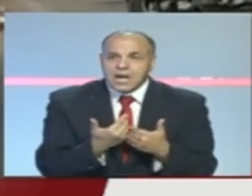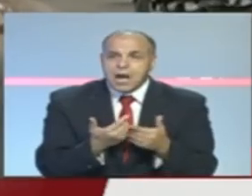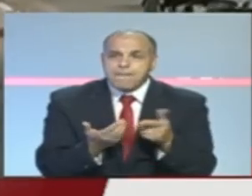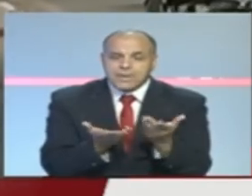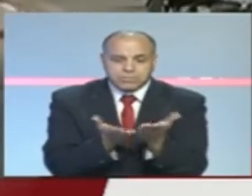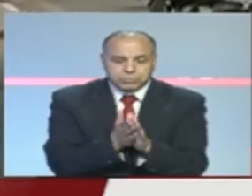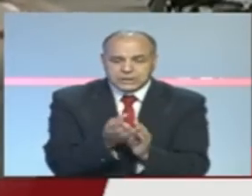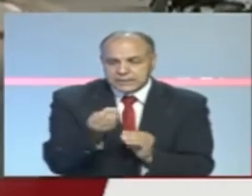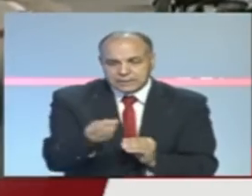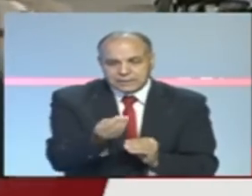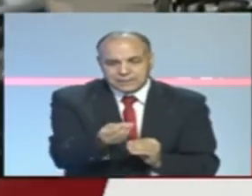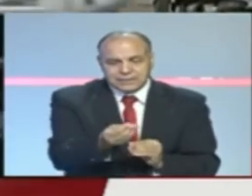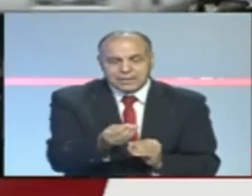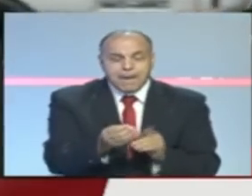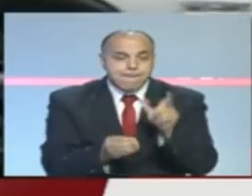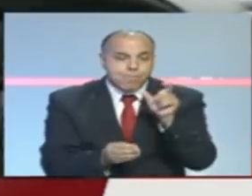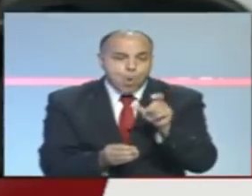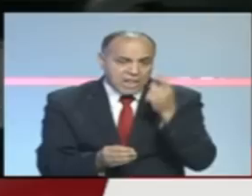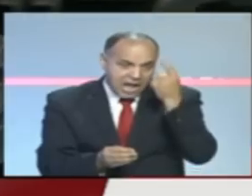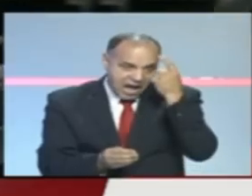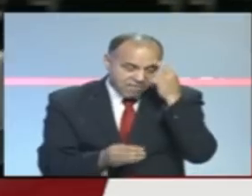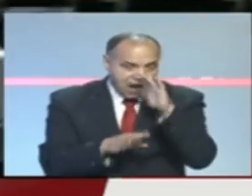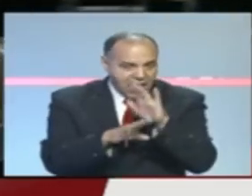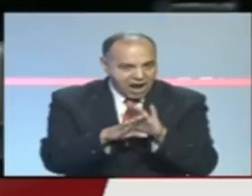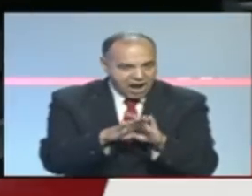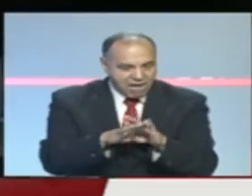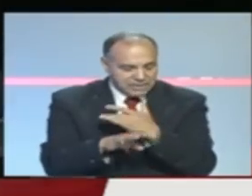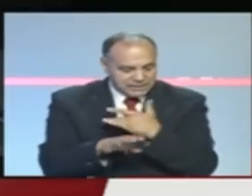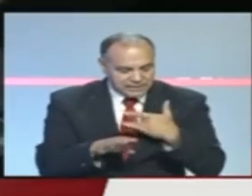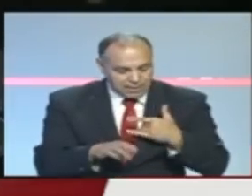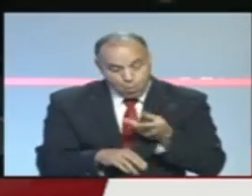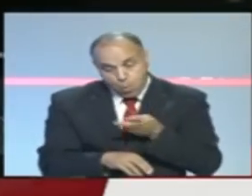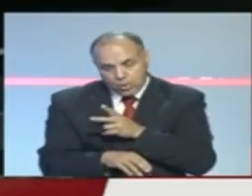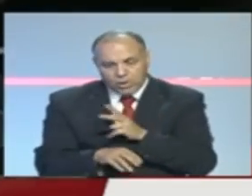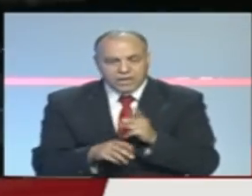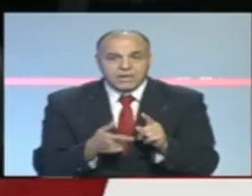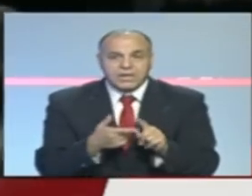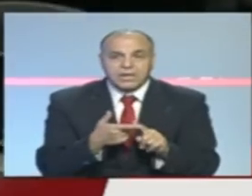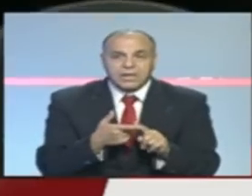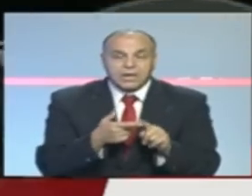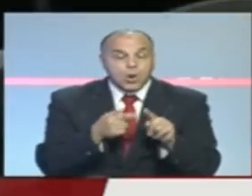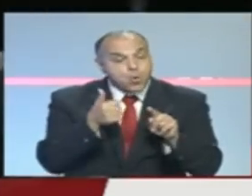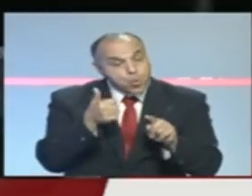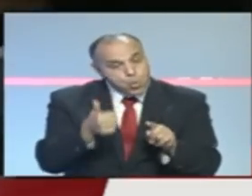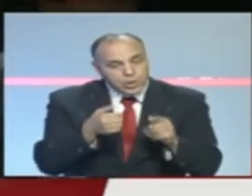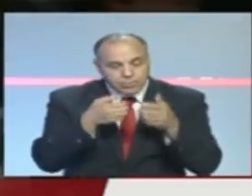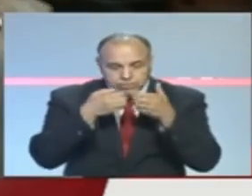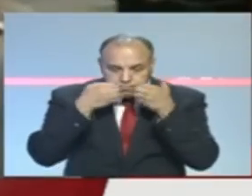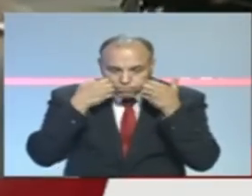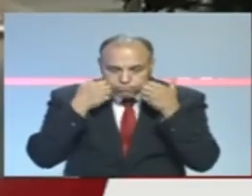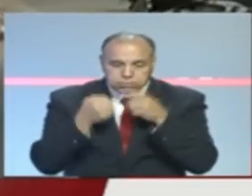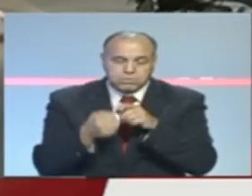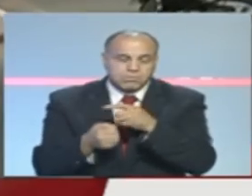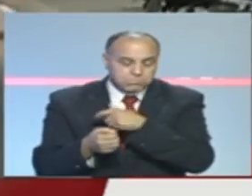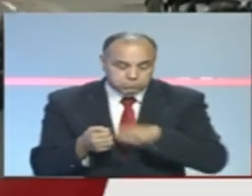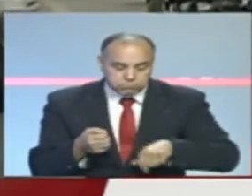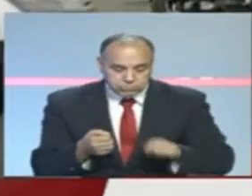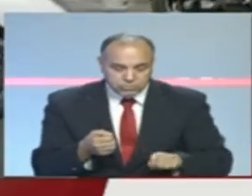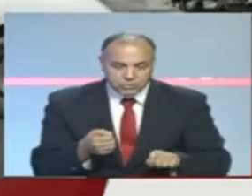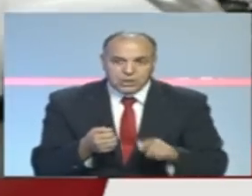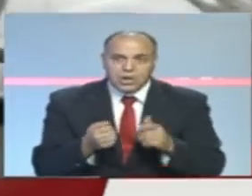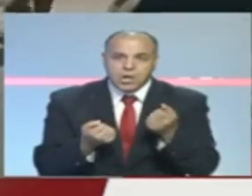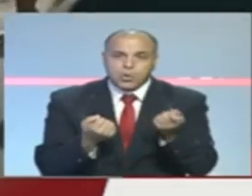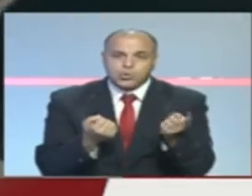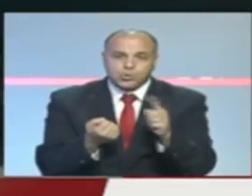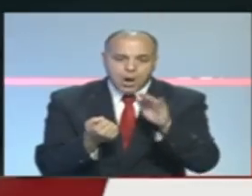على السلام المواطن يحافظ على بارتداء ال بالحزب العمالي بالترخيص